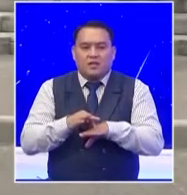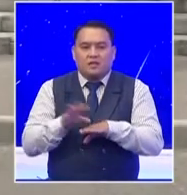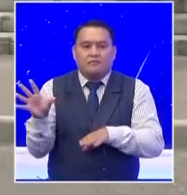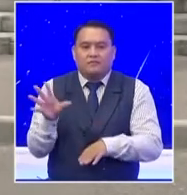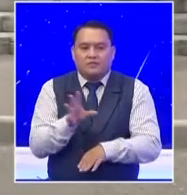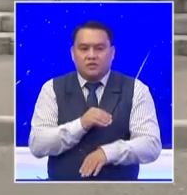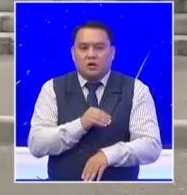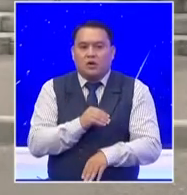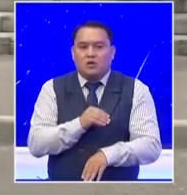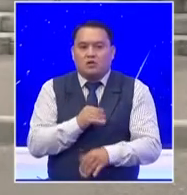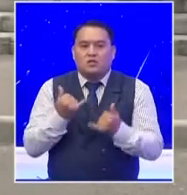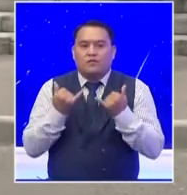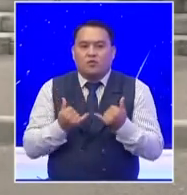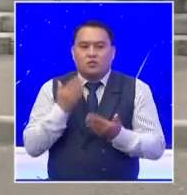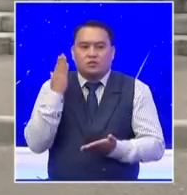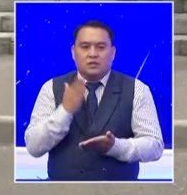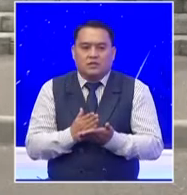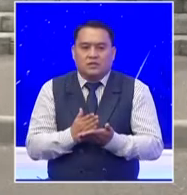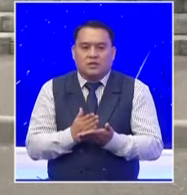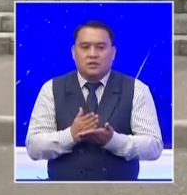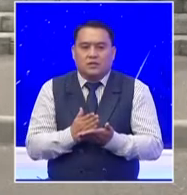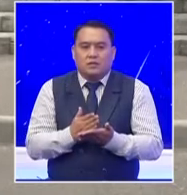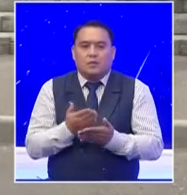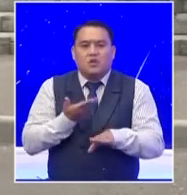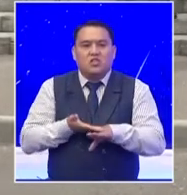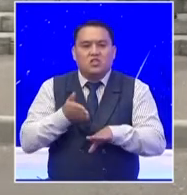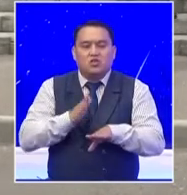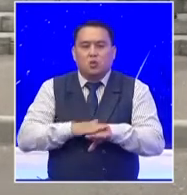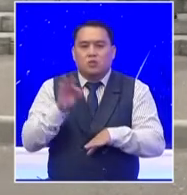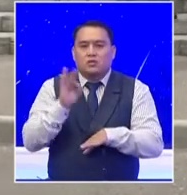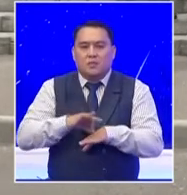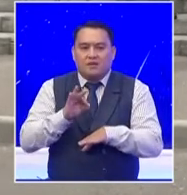практически на сегодняшний день хватает по тяжелым пациентам, которые